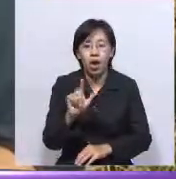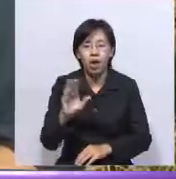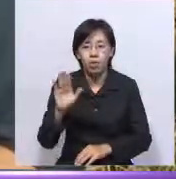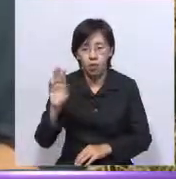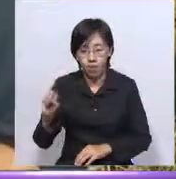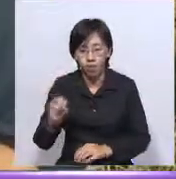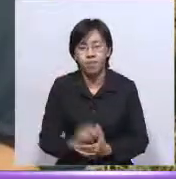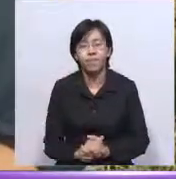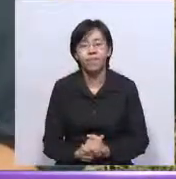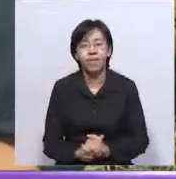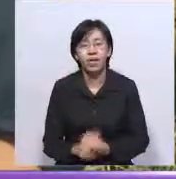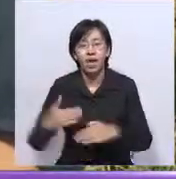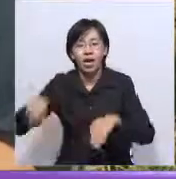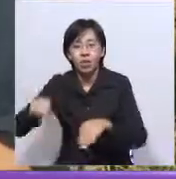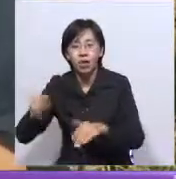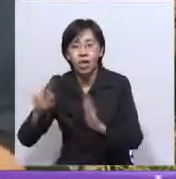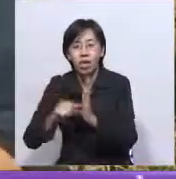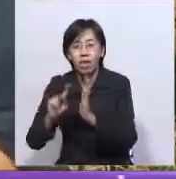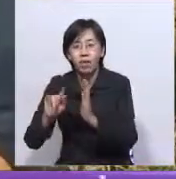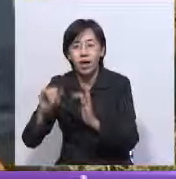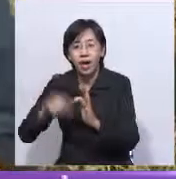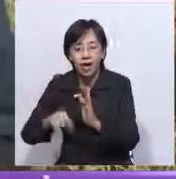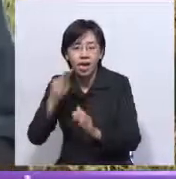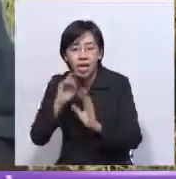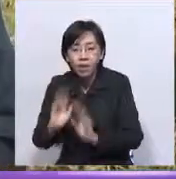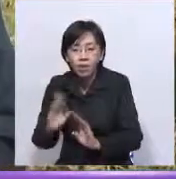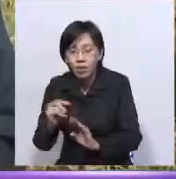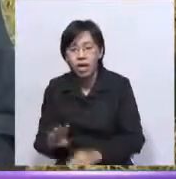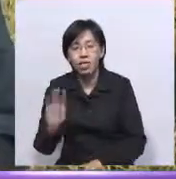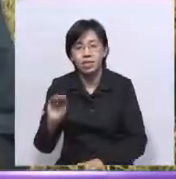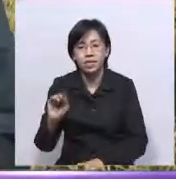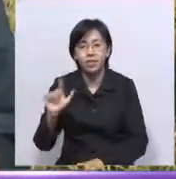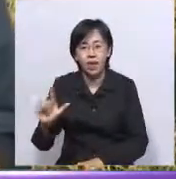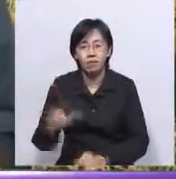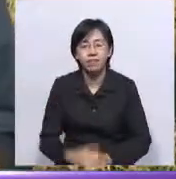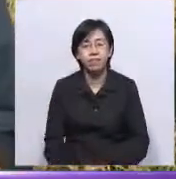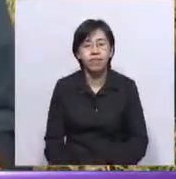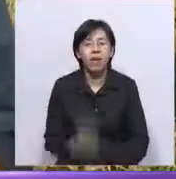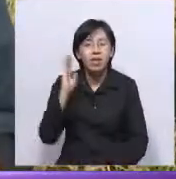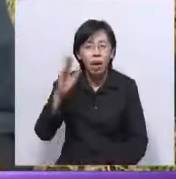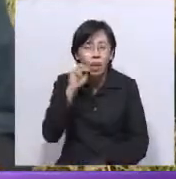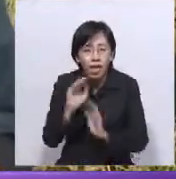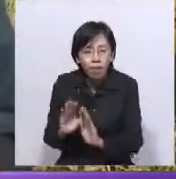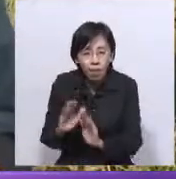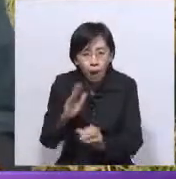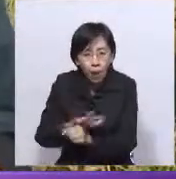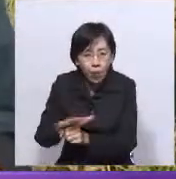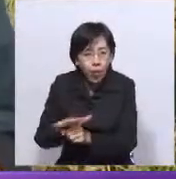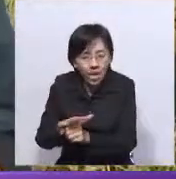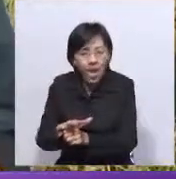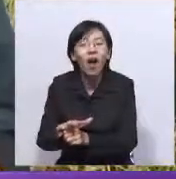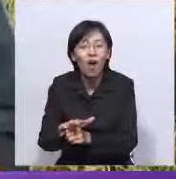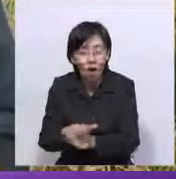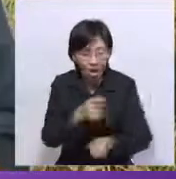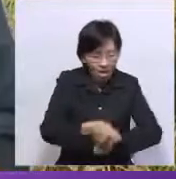าศก์เมตรค่ะส่วนของทุ่งผักไห่เองก็จะเตรียมน้ำไว้อยู่ที่40ล้านลูกบาศก์เมตรนะคะเพื่อให้เพียงพอต่อเกษตรกรในการเต